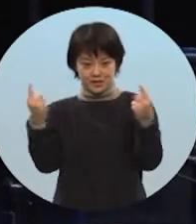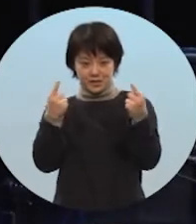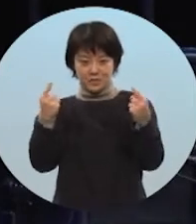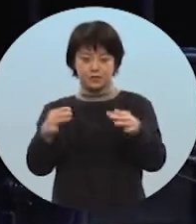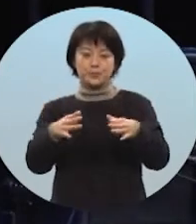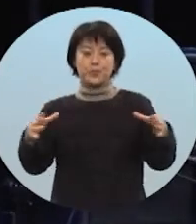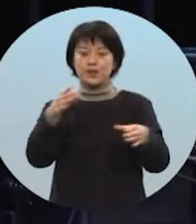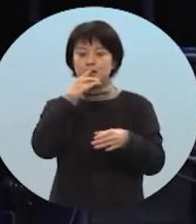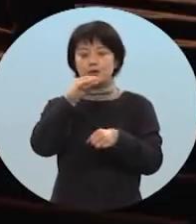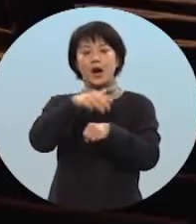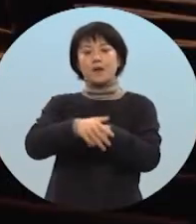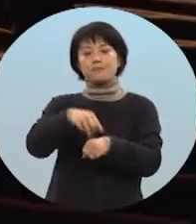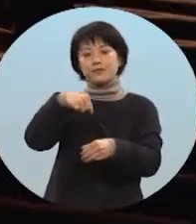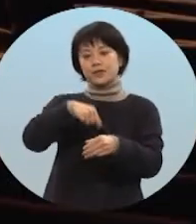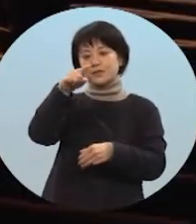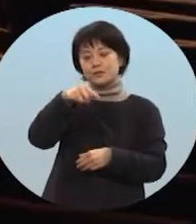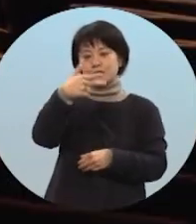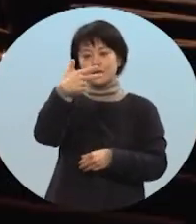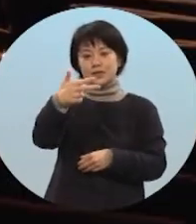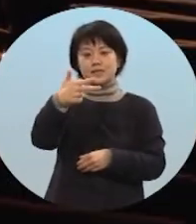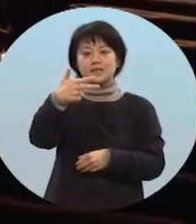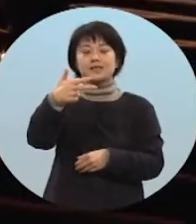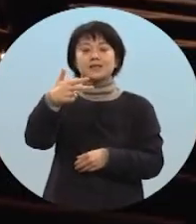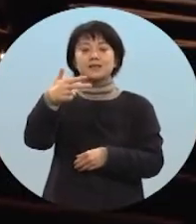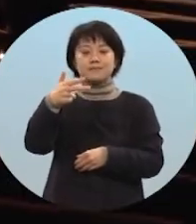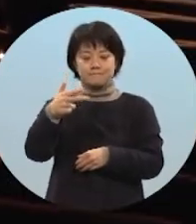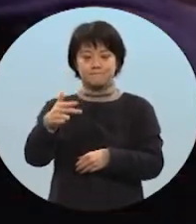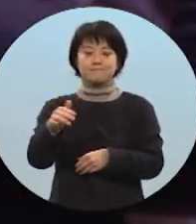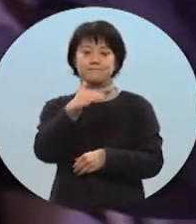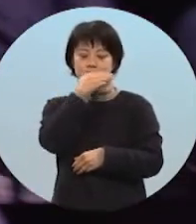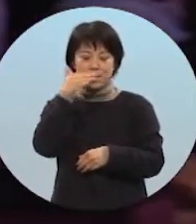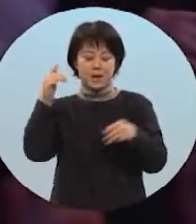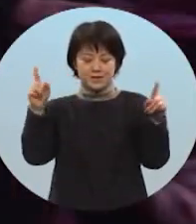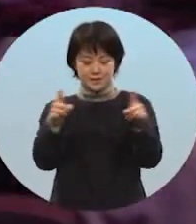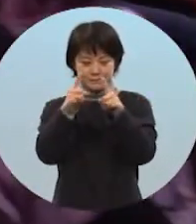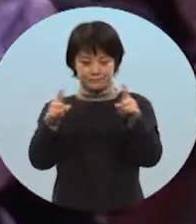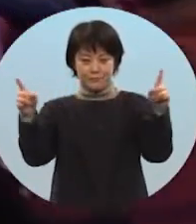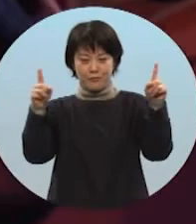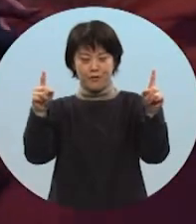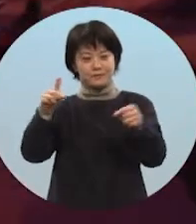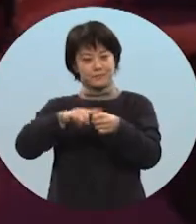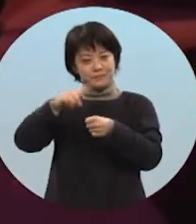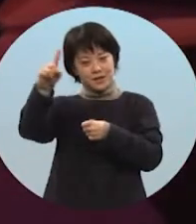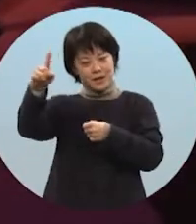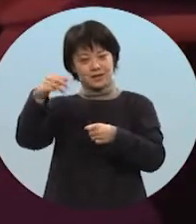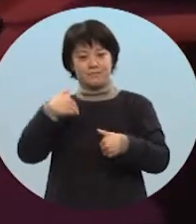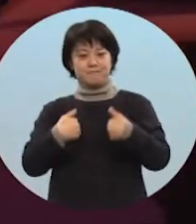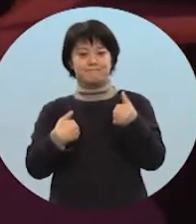市、一流奏者が生み出すセッションが来年も待ち遠しいですね。